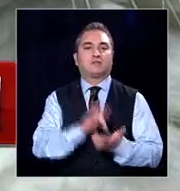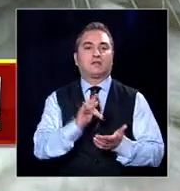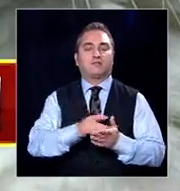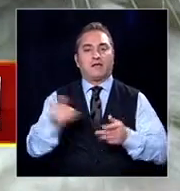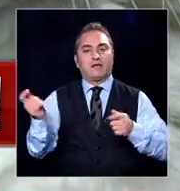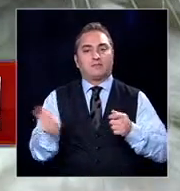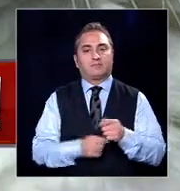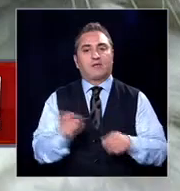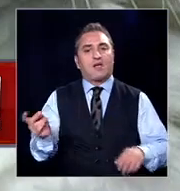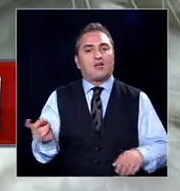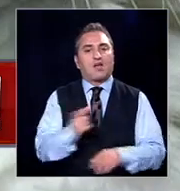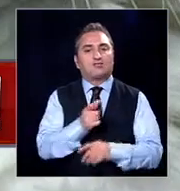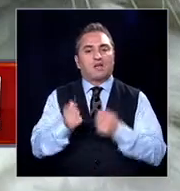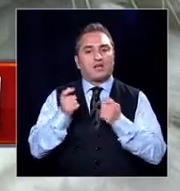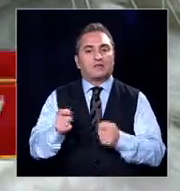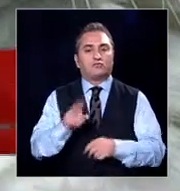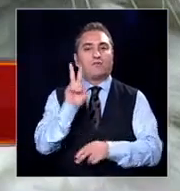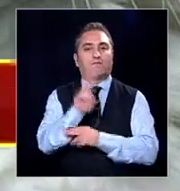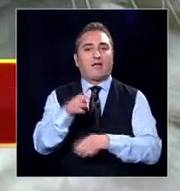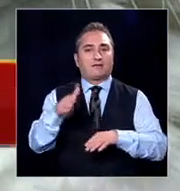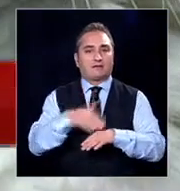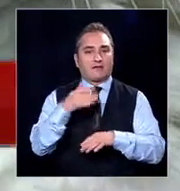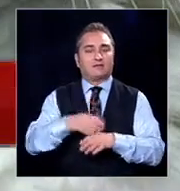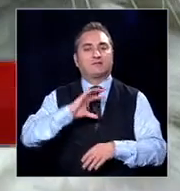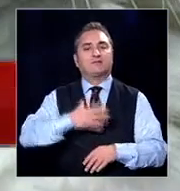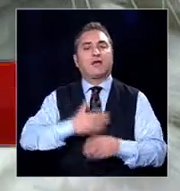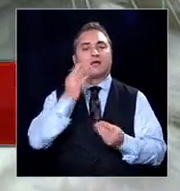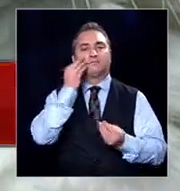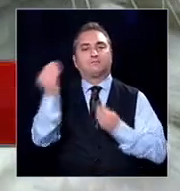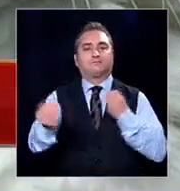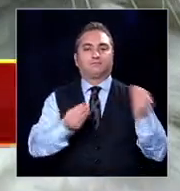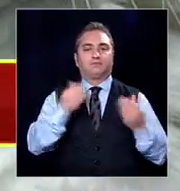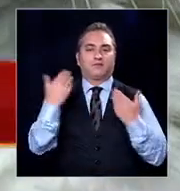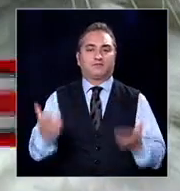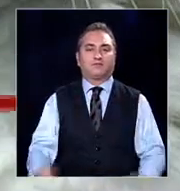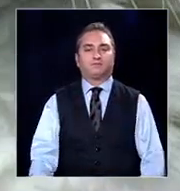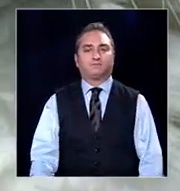Kaçak yollardan yetiştirdiği Van kedileri ise sahiplendirilecek.